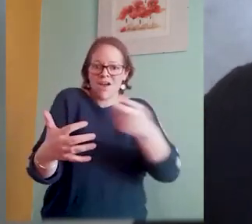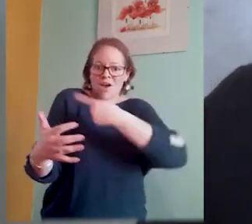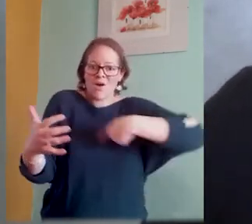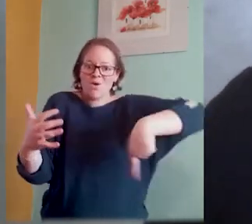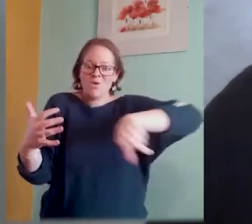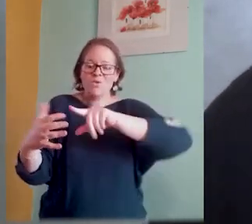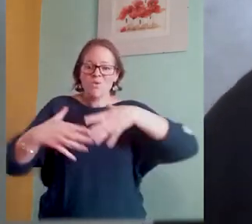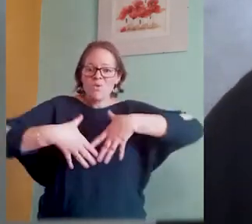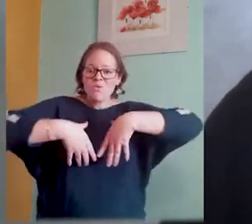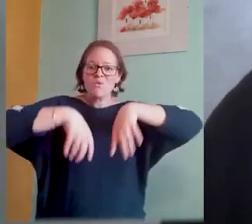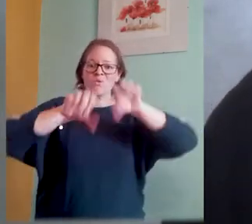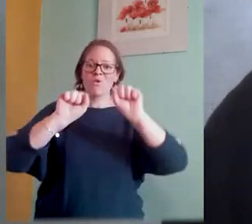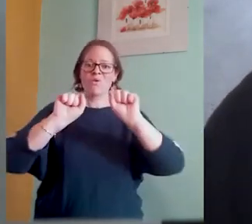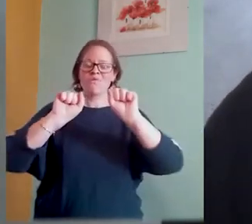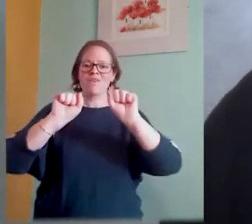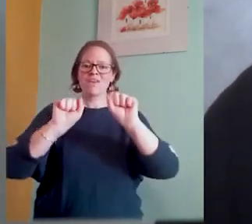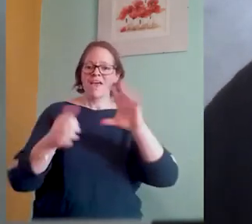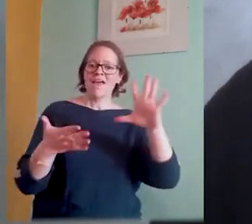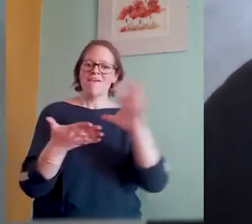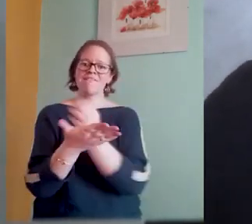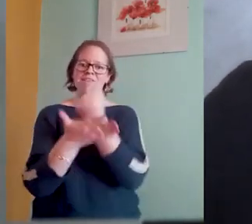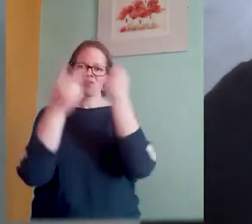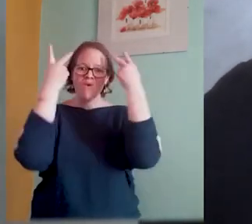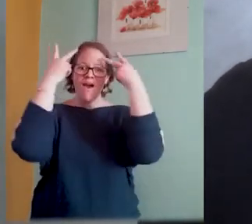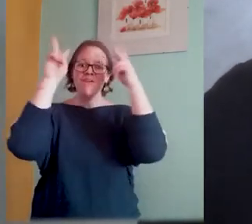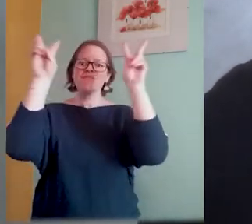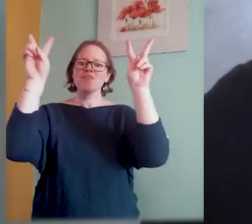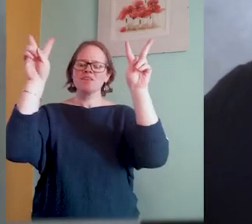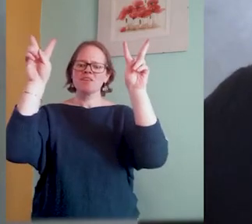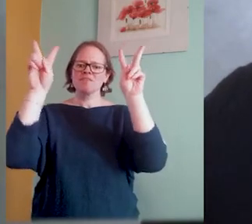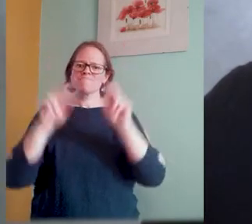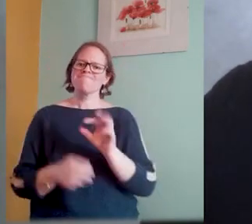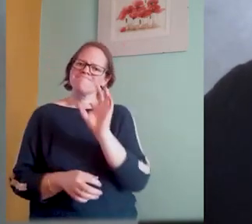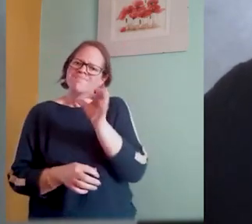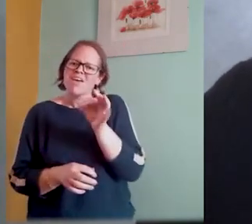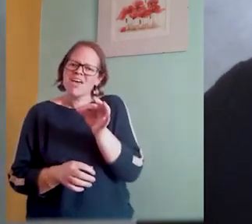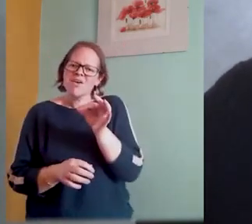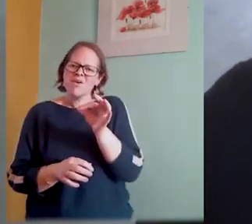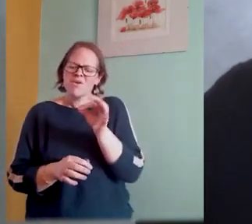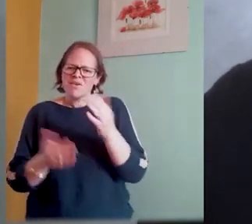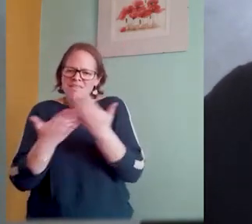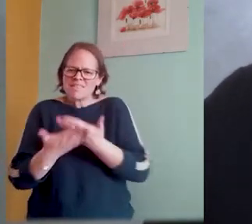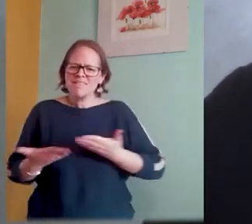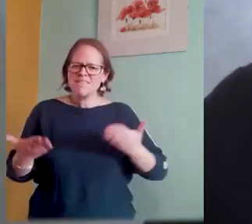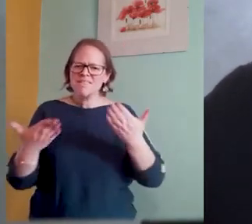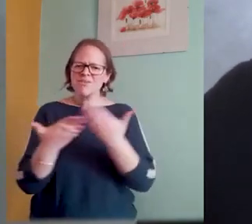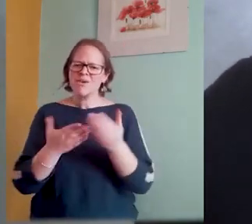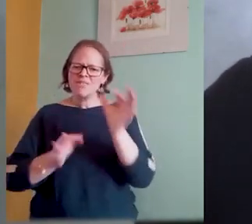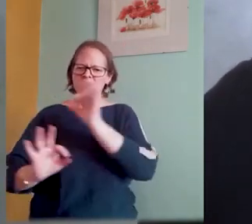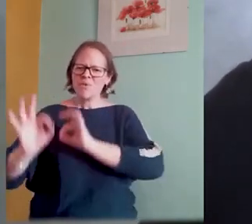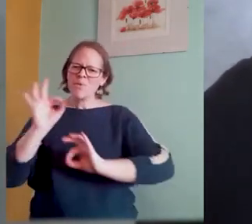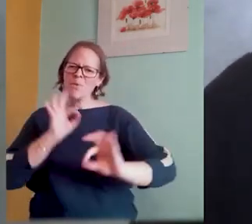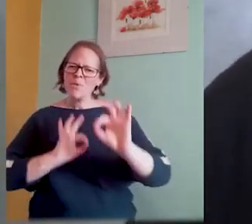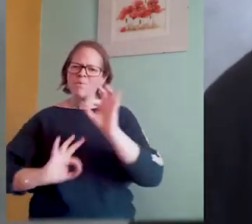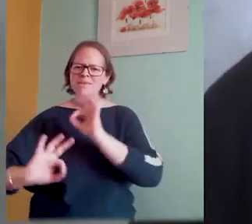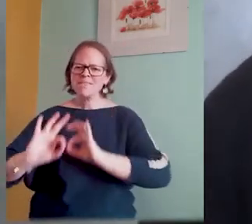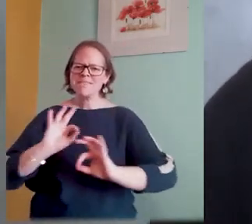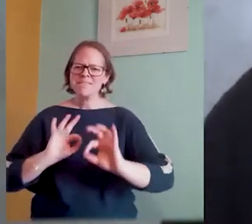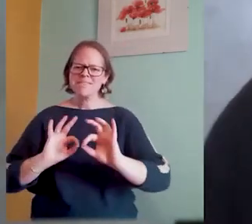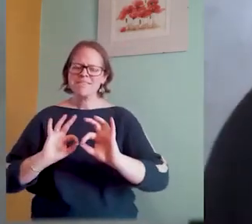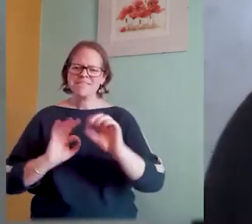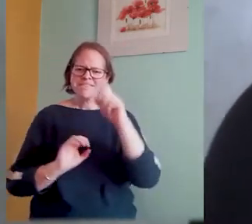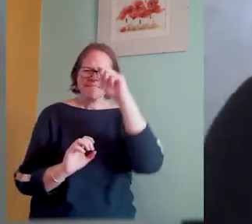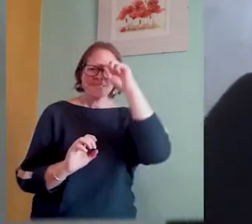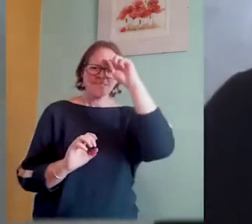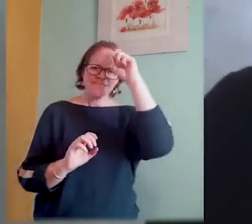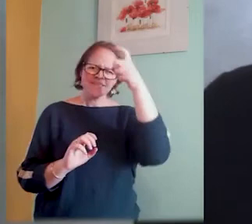sommes appelés à vivre la victoire. Alors, même si c'est compliqué, même si nous vivons des temps difficiles, parfois pour certains,